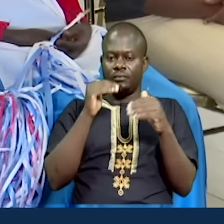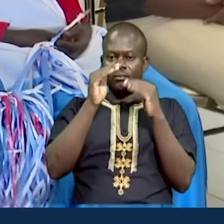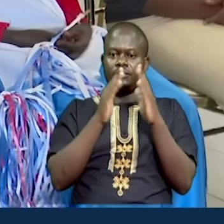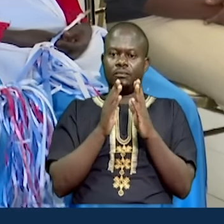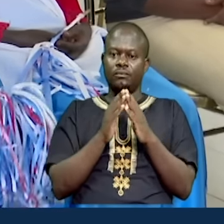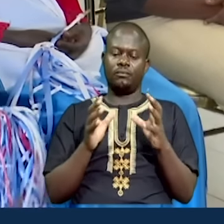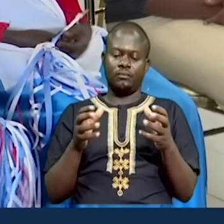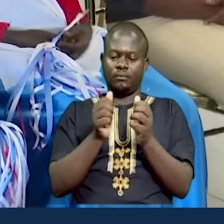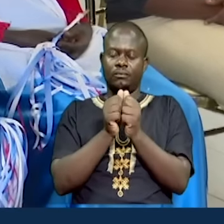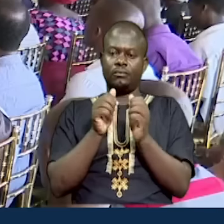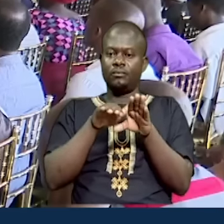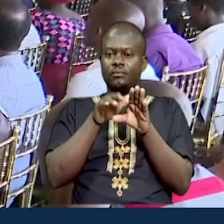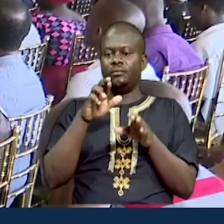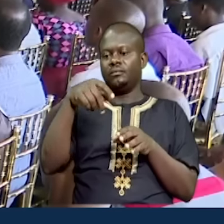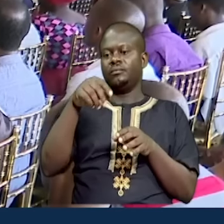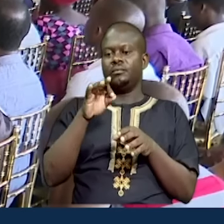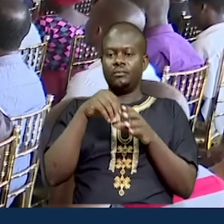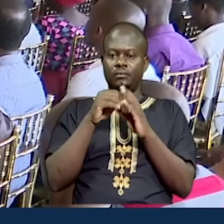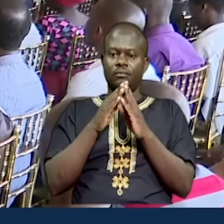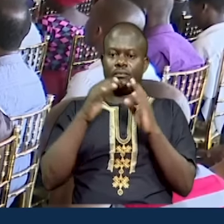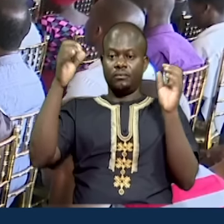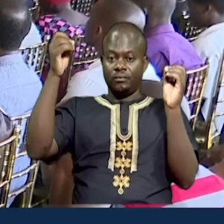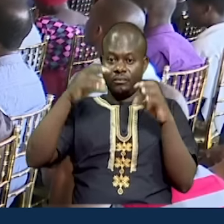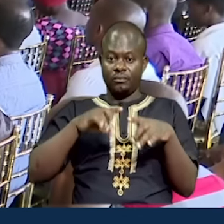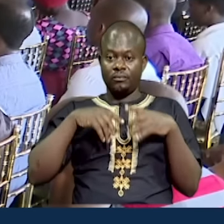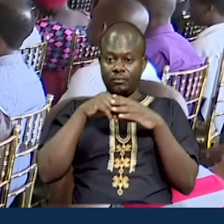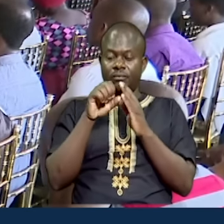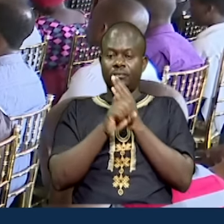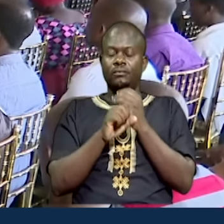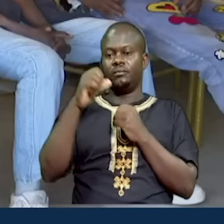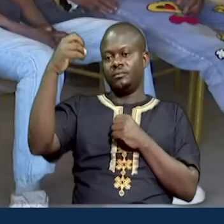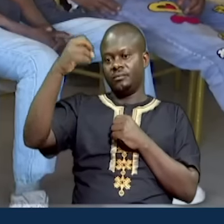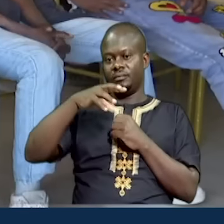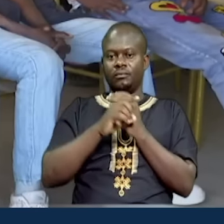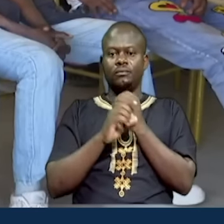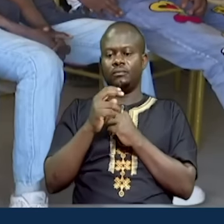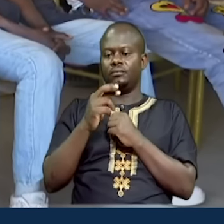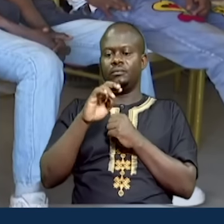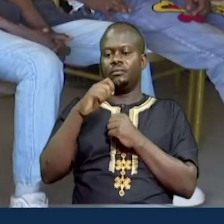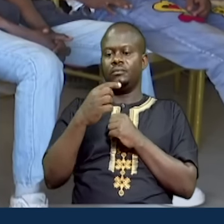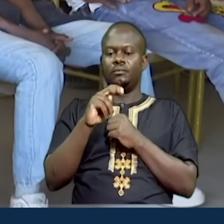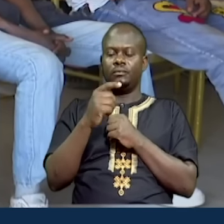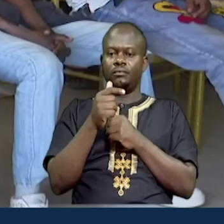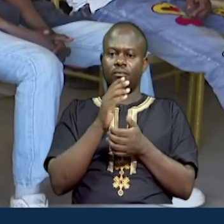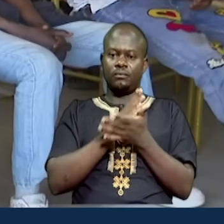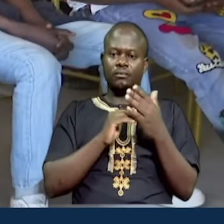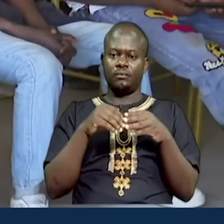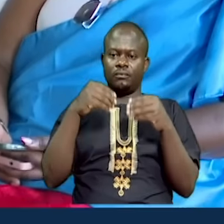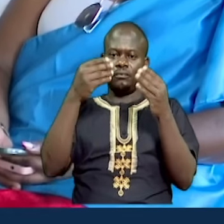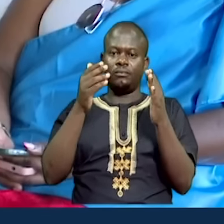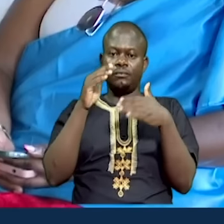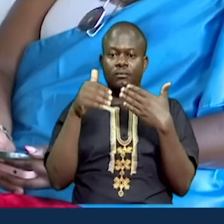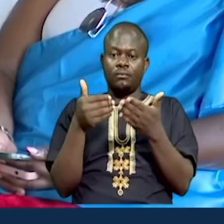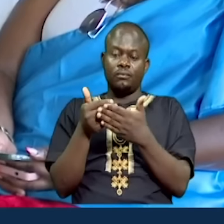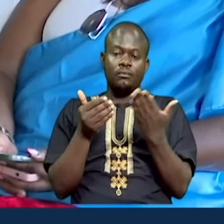hamwe abanyamuryango ba RPF Inkotanyi mu mujyi wa Kigali. Abatuye mu murenge wa Kigali mu karere ka Nyarugenge ni bamwe mu batangabuhamya beza bemeza ko ibikorwa